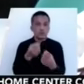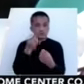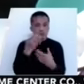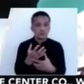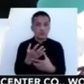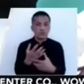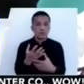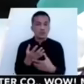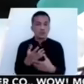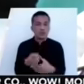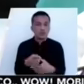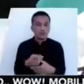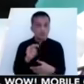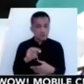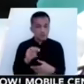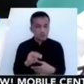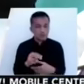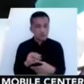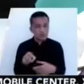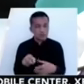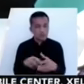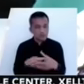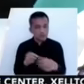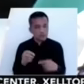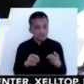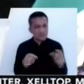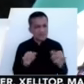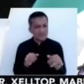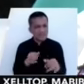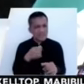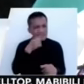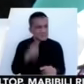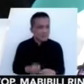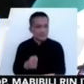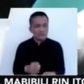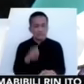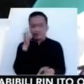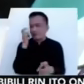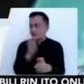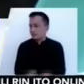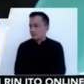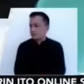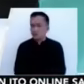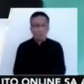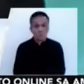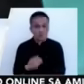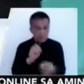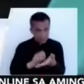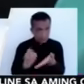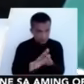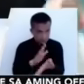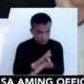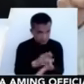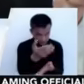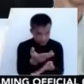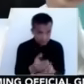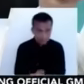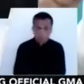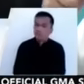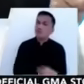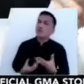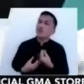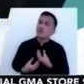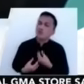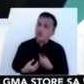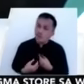halos kailangang bunutin namin sa inyo na parang ngipin. Opo, write it on the paper. Natatakot po kasi ako. Miss Alice, nauubos na yung